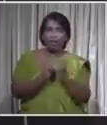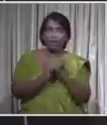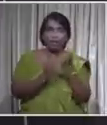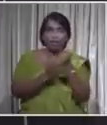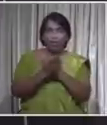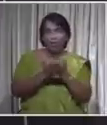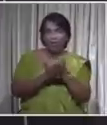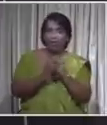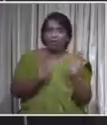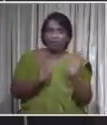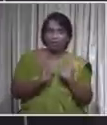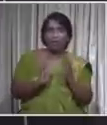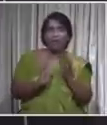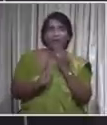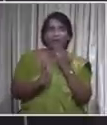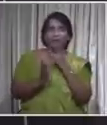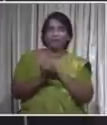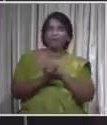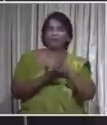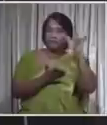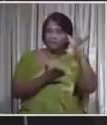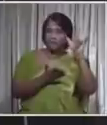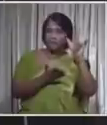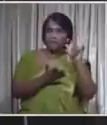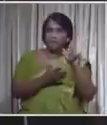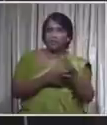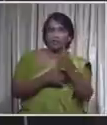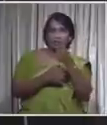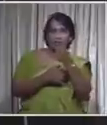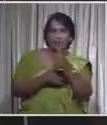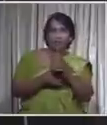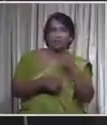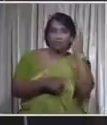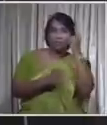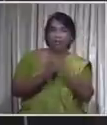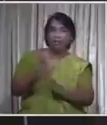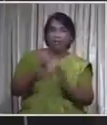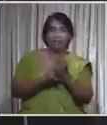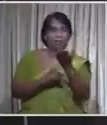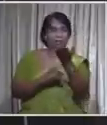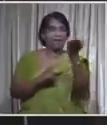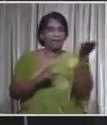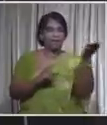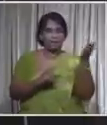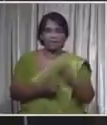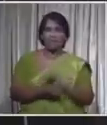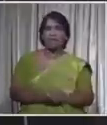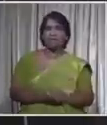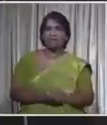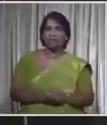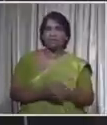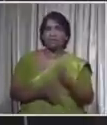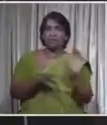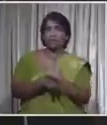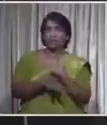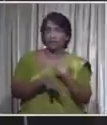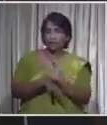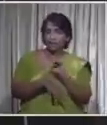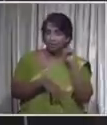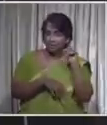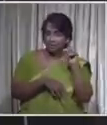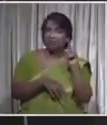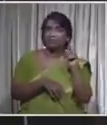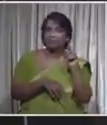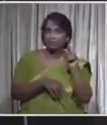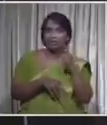නෙවෙයි. ඊට පස්සේ ඇමරිකාවේ කියන්නේ. ඊට වැඩිය හොඳ ශ්‍රේෂ්ඨ ඇමතිවරු ඉන්නවනේ මේකේ. එහේ කම්පියුටර් වල